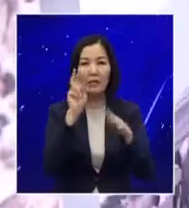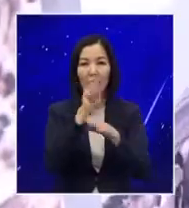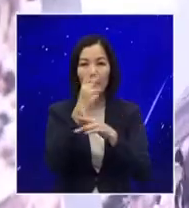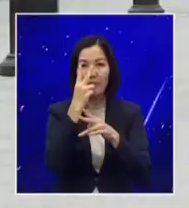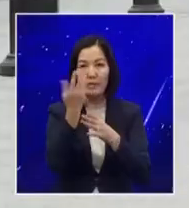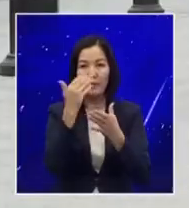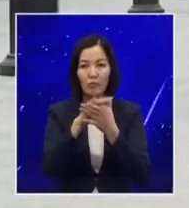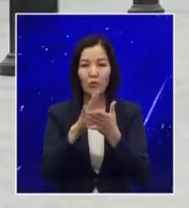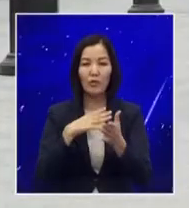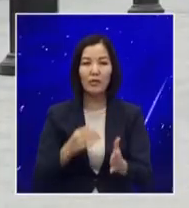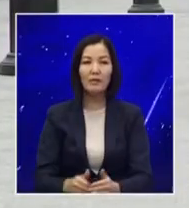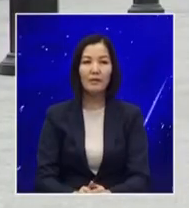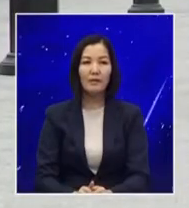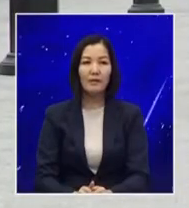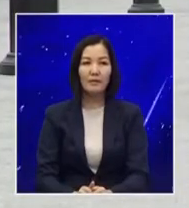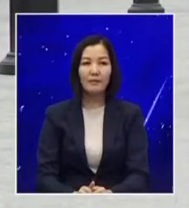көрді.